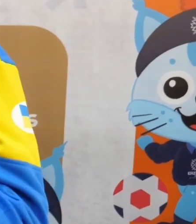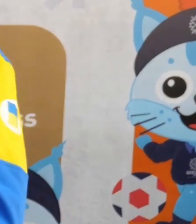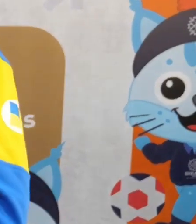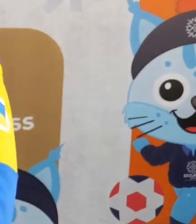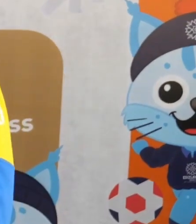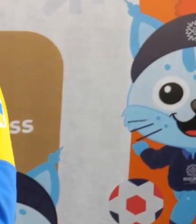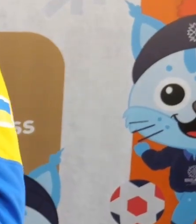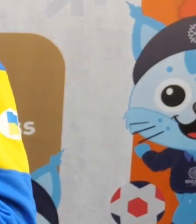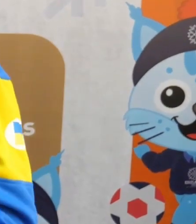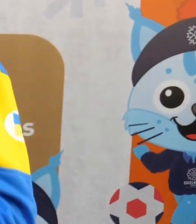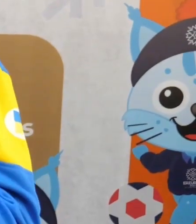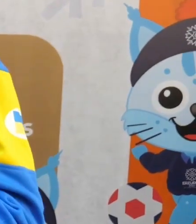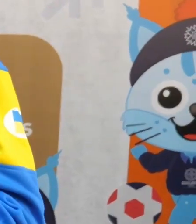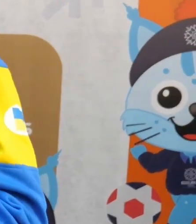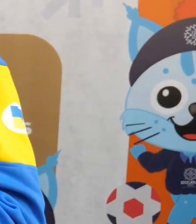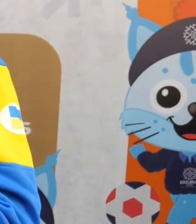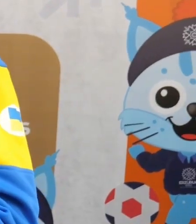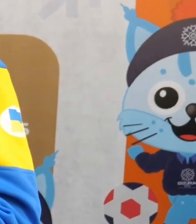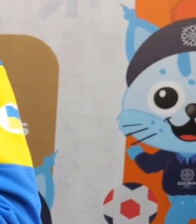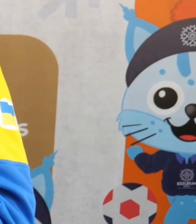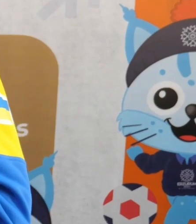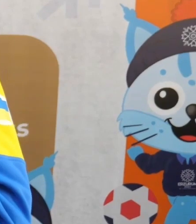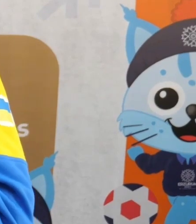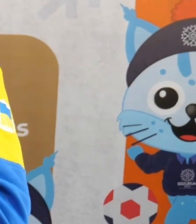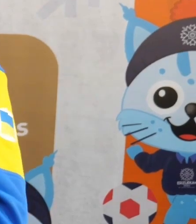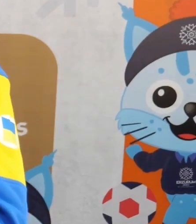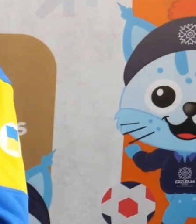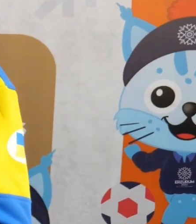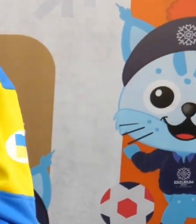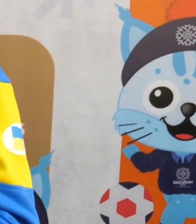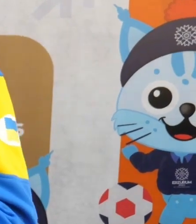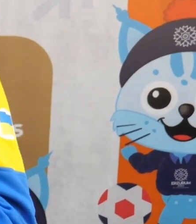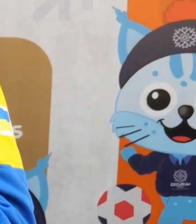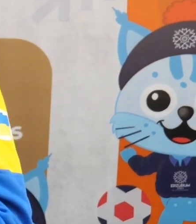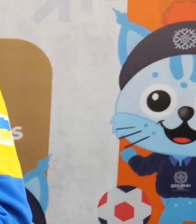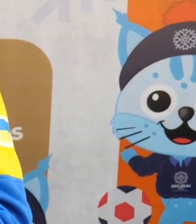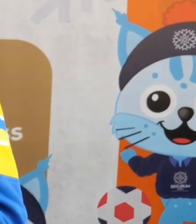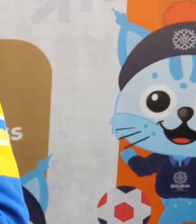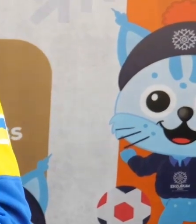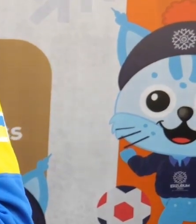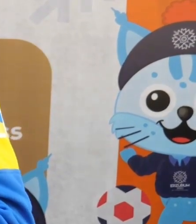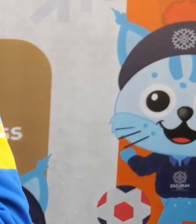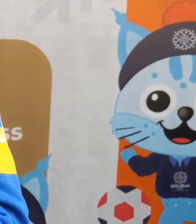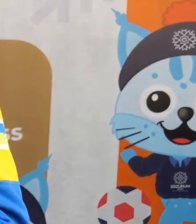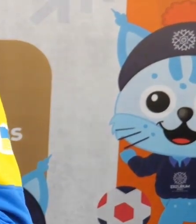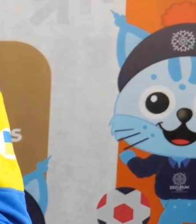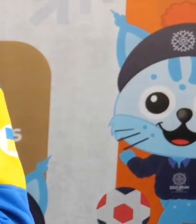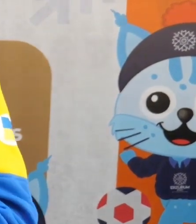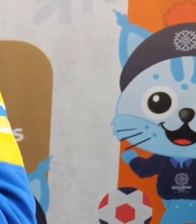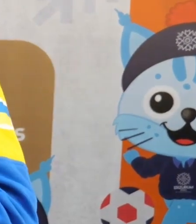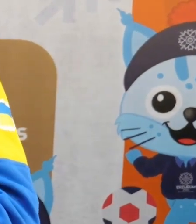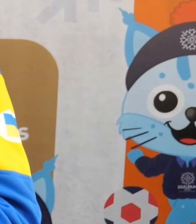Так, ми старалися перемагати. Але трошки не вистачило